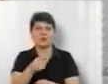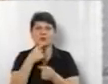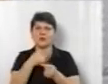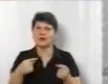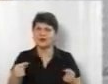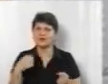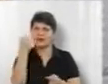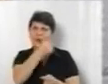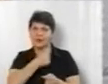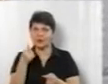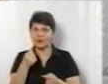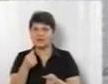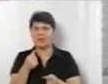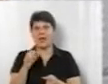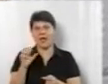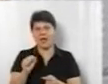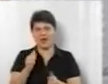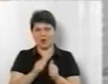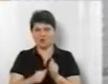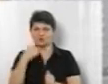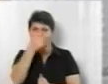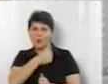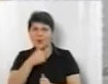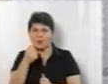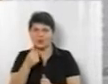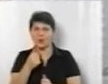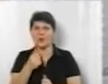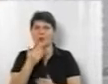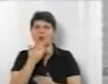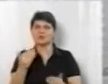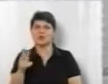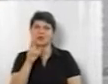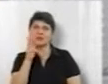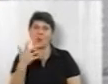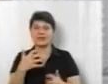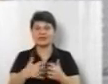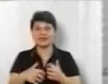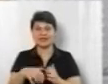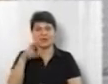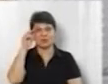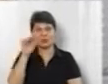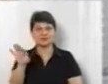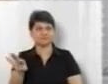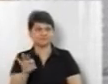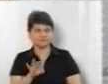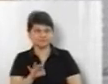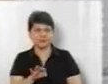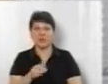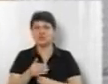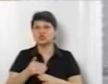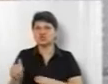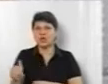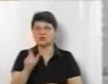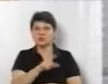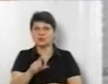кожному році це середній показник береться за останніх 3 роки. І тоді з часом люди, які